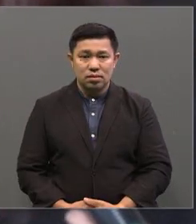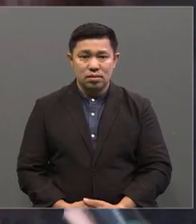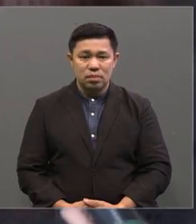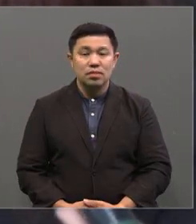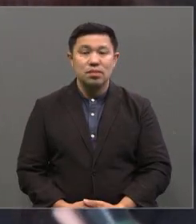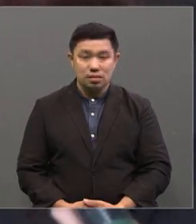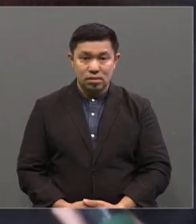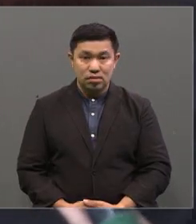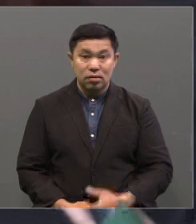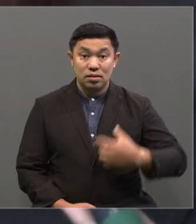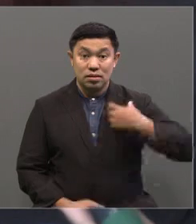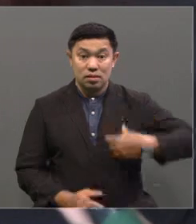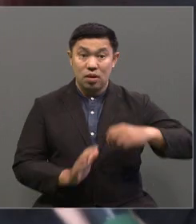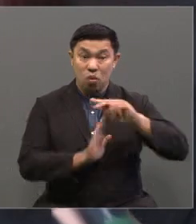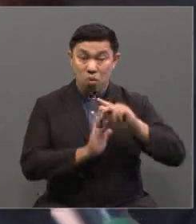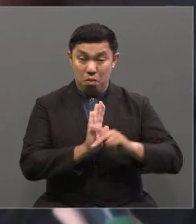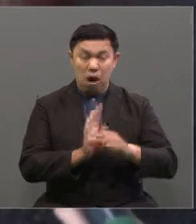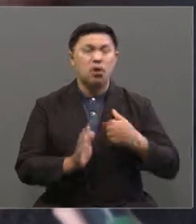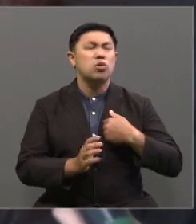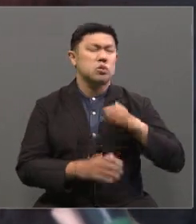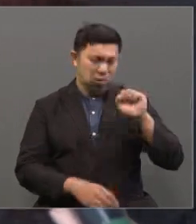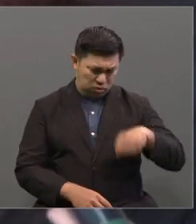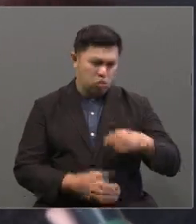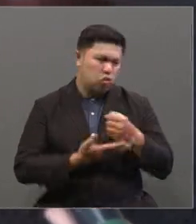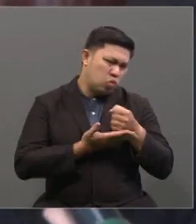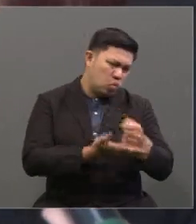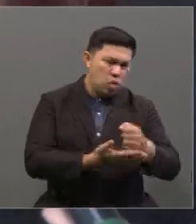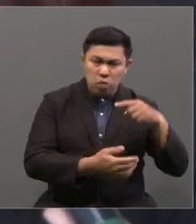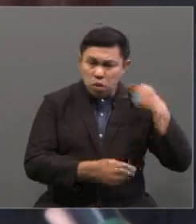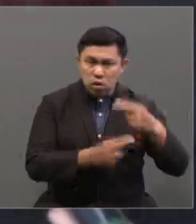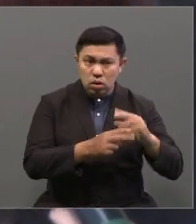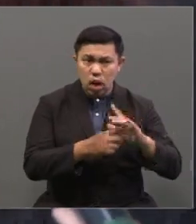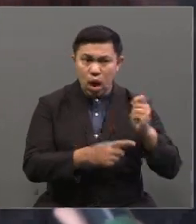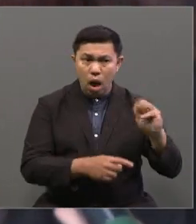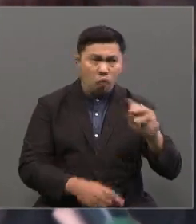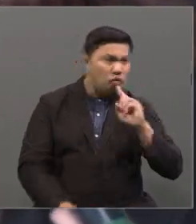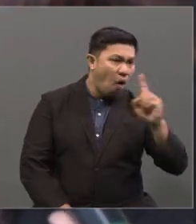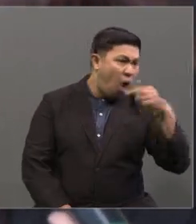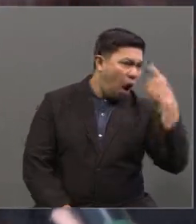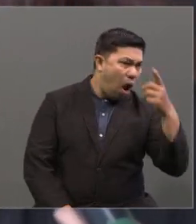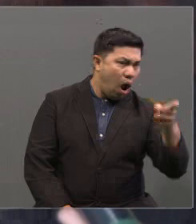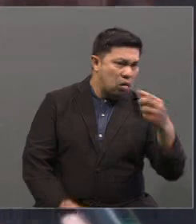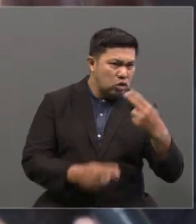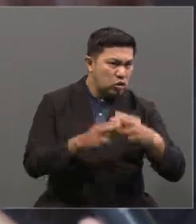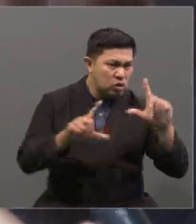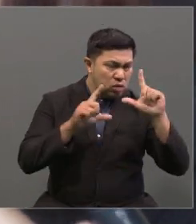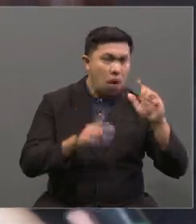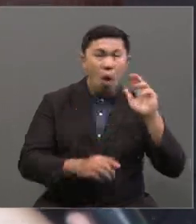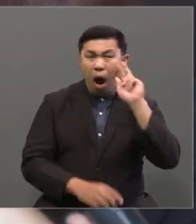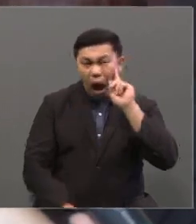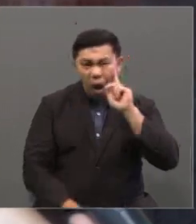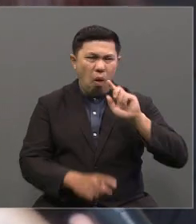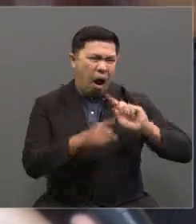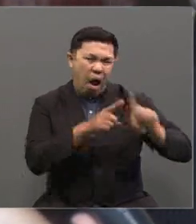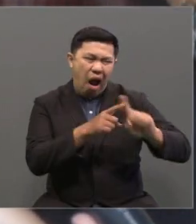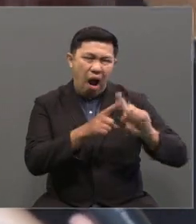ทนายพัฒน์ยังยืนยันนะคะว่าตอนนี้ก็ยังเป็นทนายหลักให้แอมอยู่ค่ะส่วนที่แอมจะฟ้องหมิ่นประมาทบุคคลต่างๆไม่ว่าจะเป็นพิธีกรและสื่อมวลช